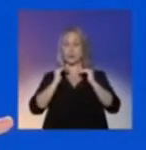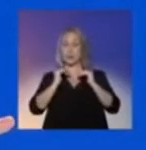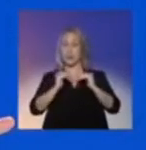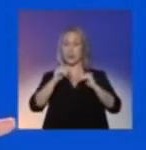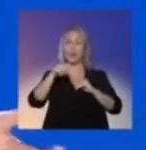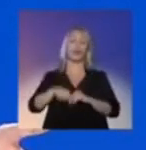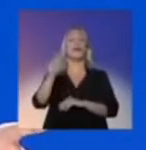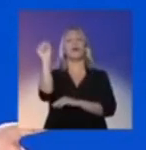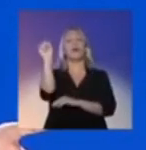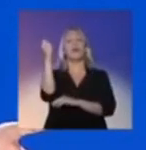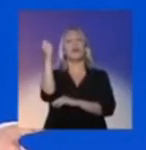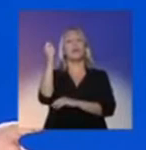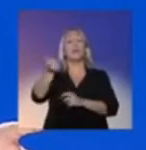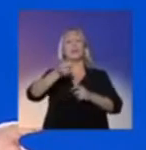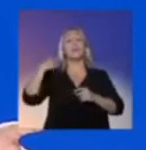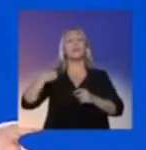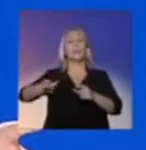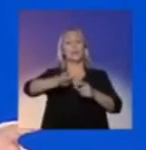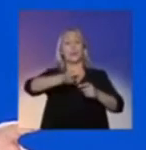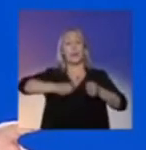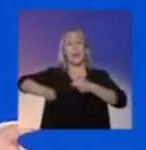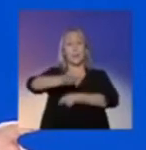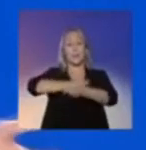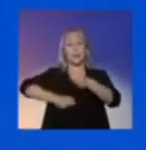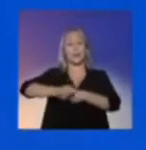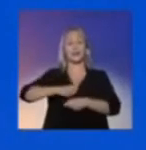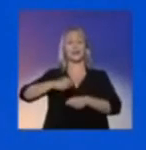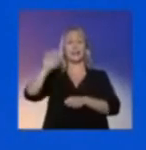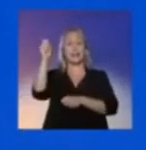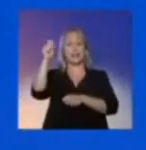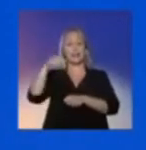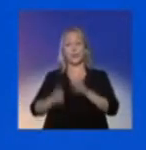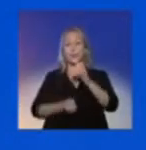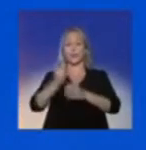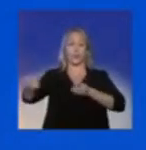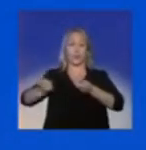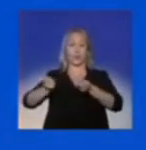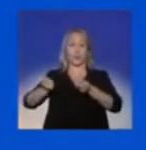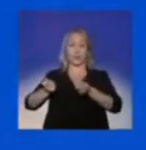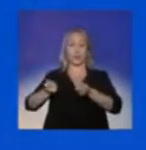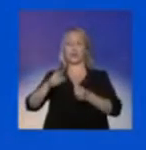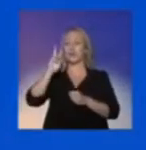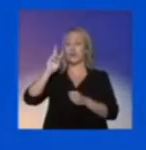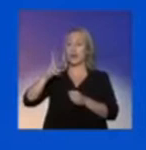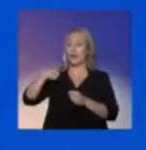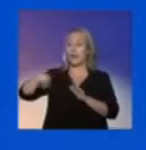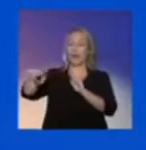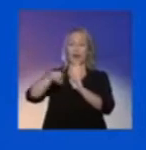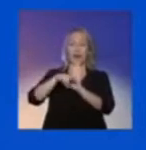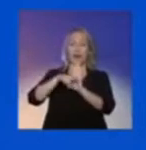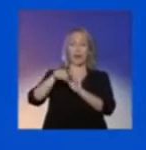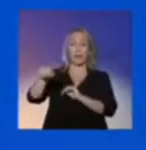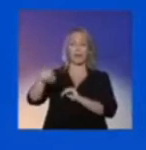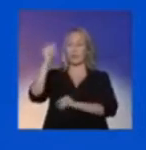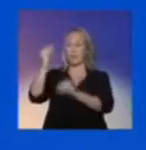ηλεκτρισμού έχει με καινούρια διοίκηση. Και δεν θέλω να βλέπω τη ΔΕΗ μόνο αμυντικά, ως ένα πρόβλημα το